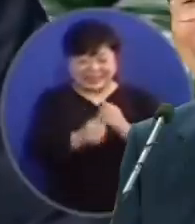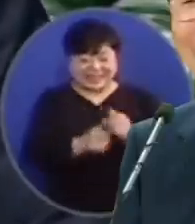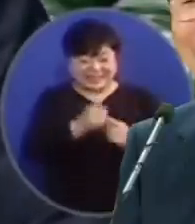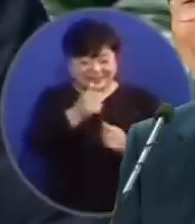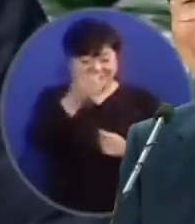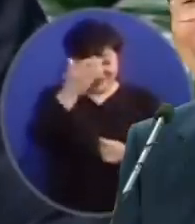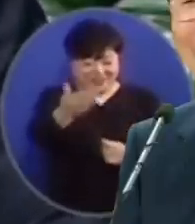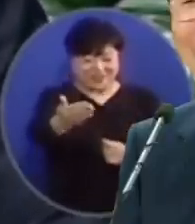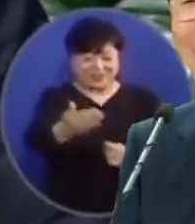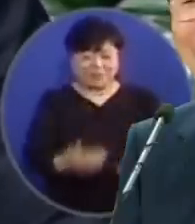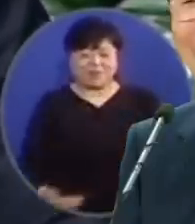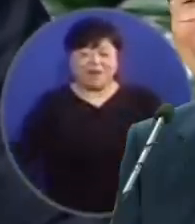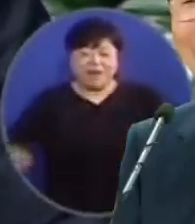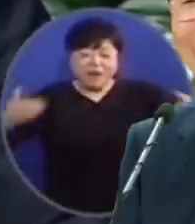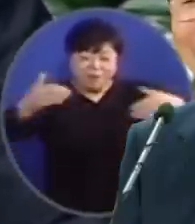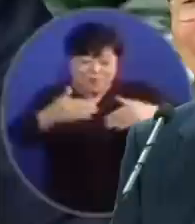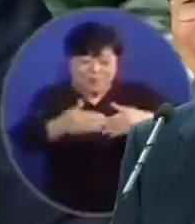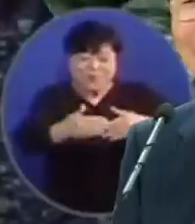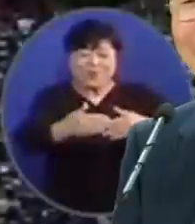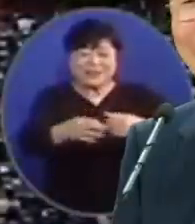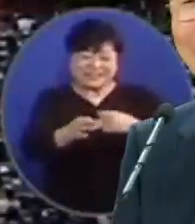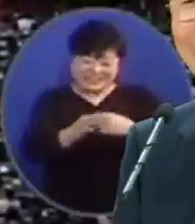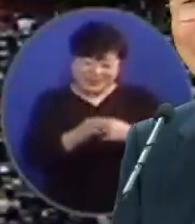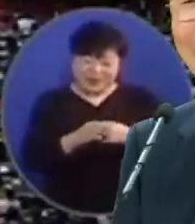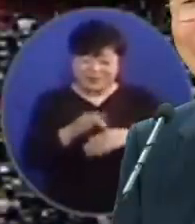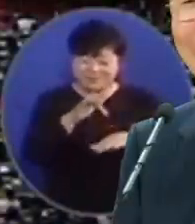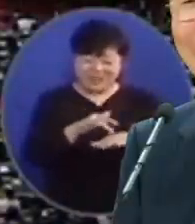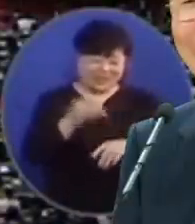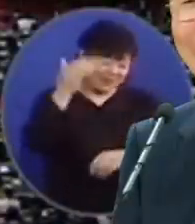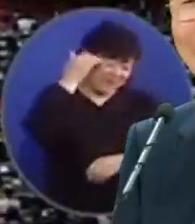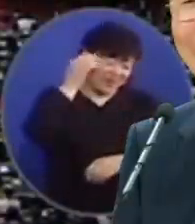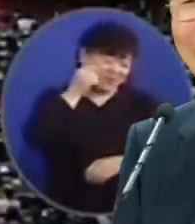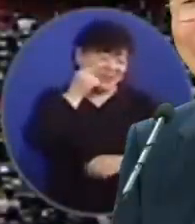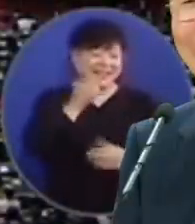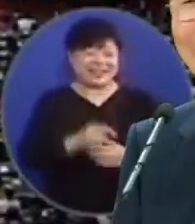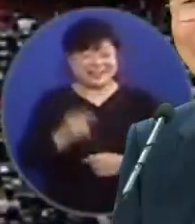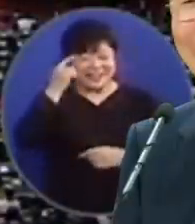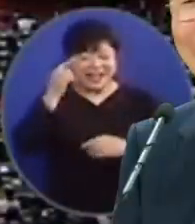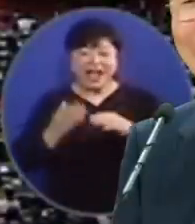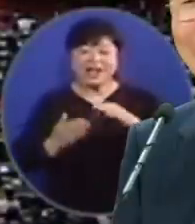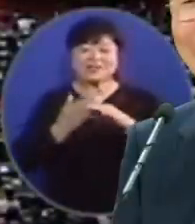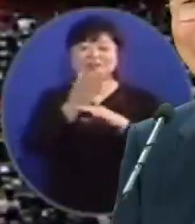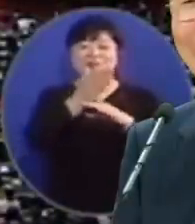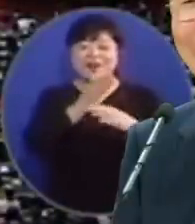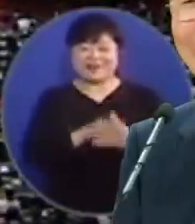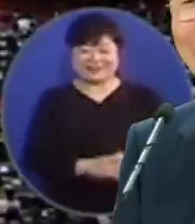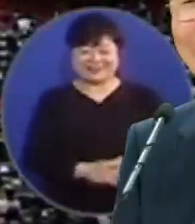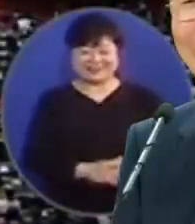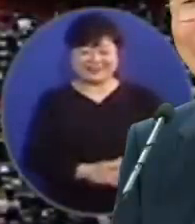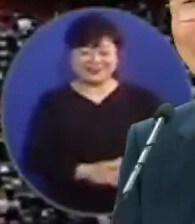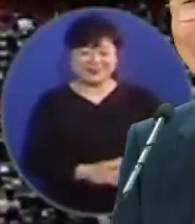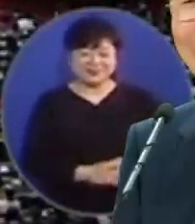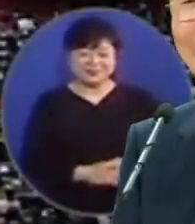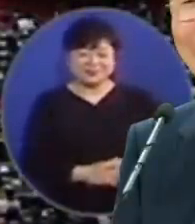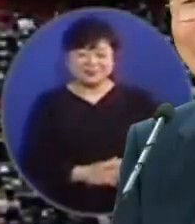하나님이 여러분을 품고 있으면 여러분 어떻게 되겠습니까? 상상을 초월한 일이 아니겠습니까?